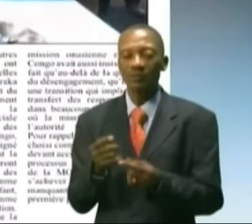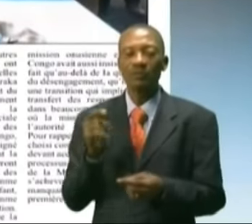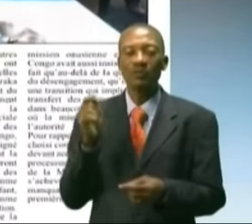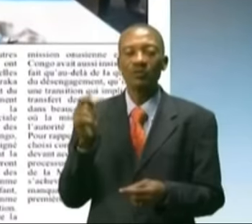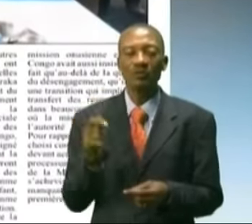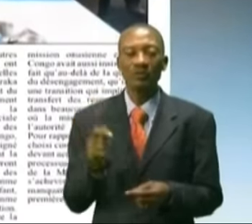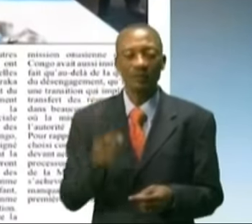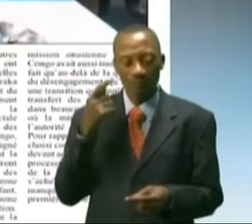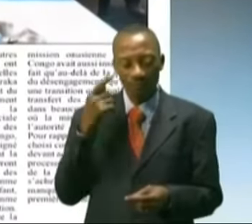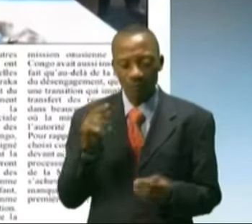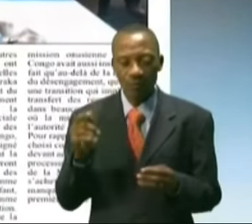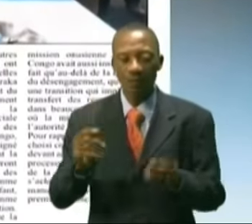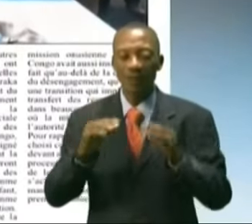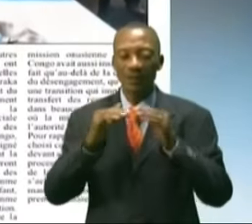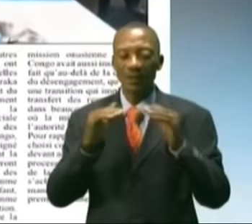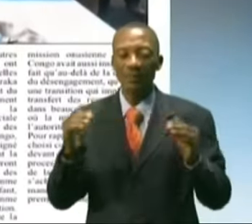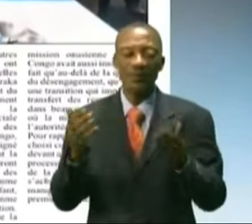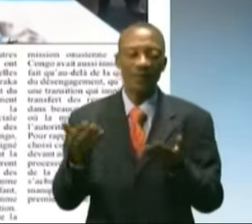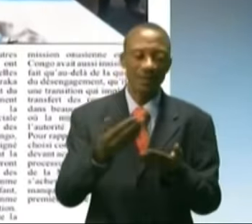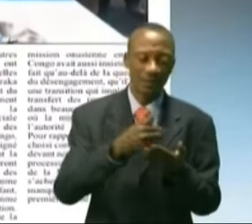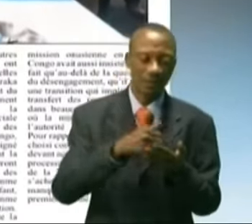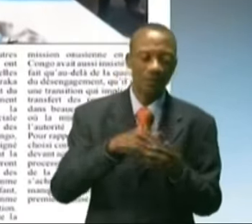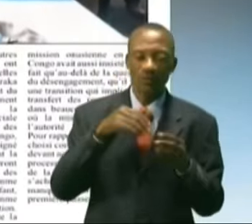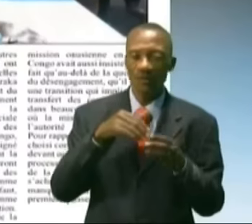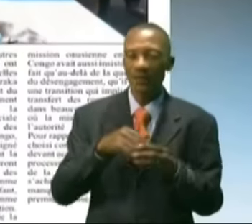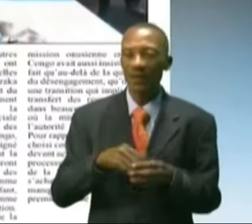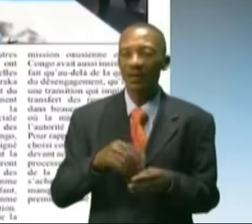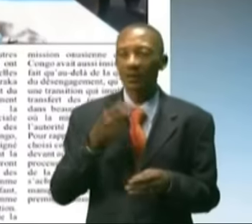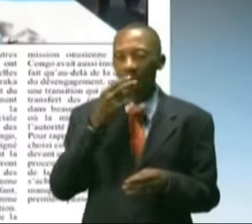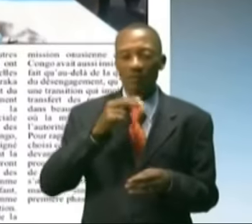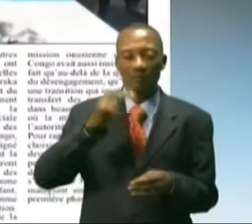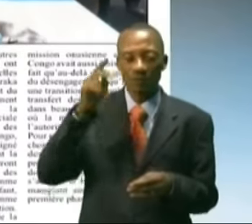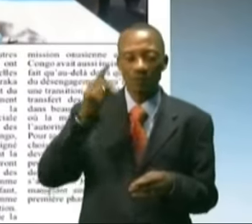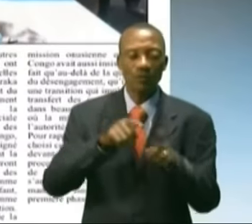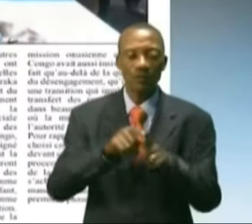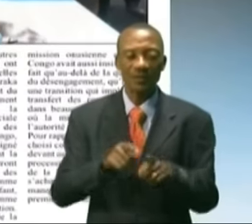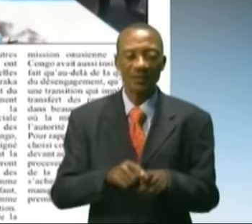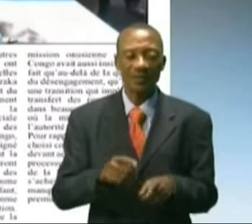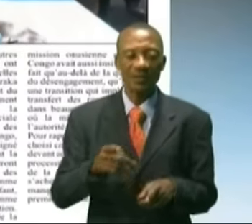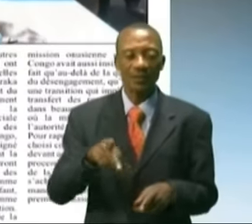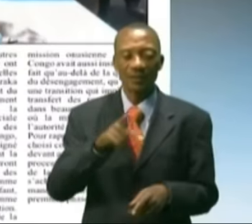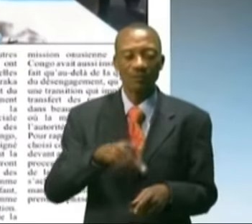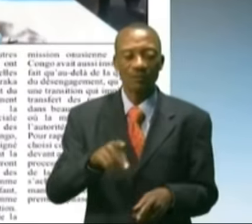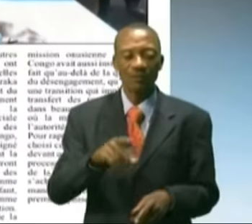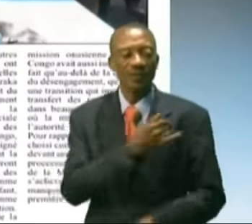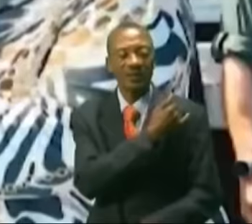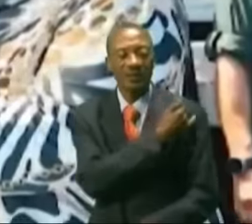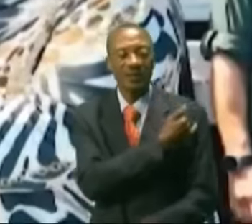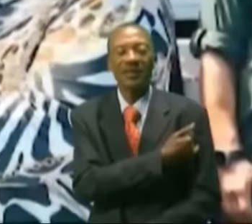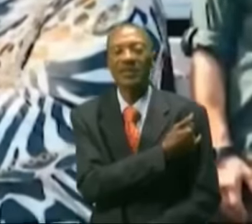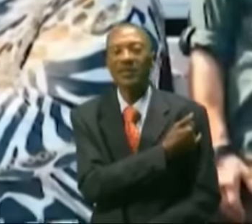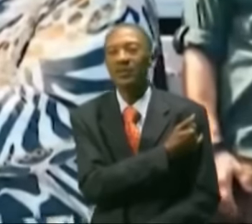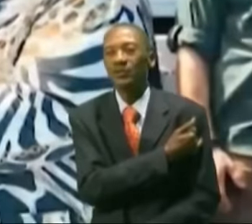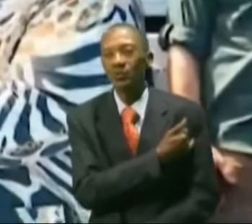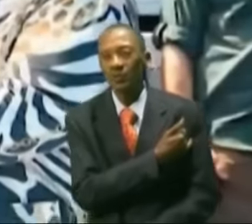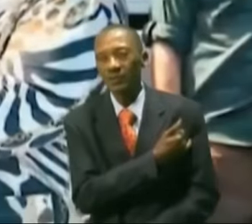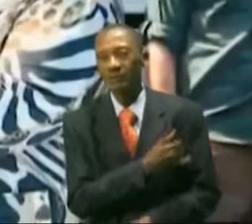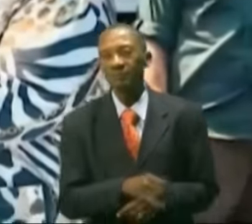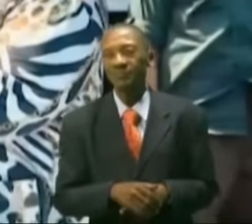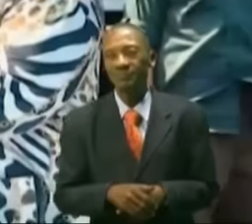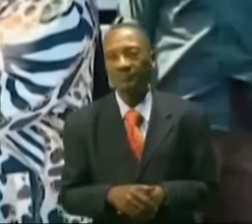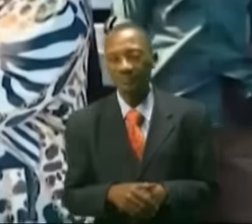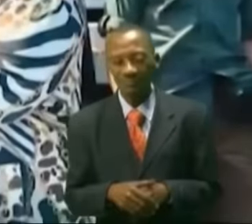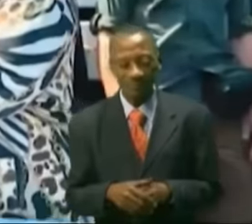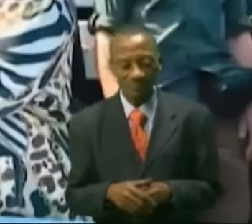mardi 25 juin à l'aéroport de Kavumu en présence de la première ministre Judith Suminwa et du gouverneur du